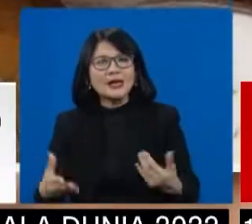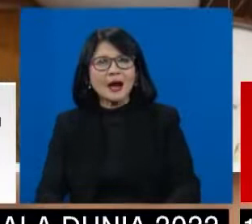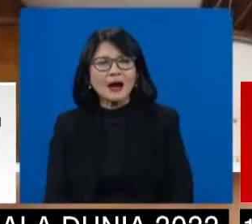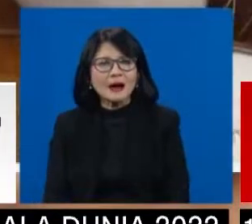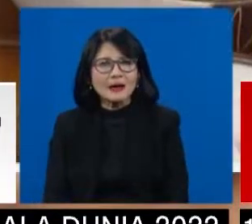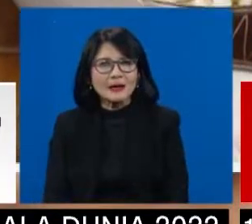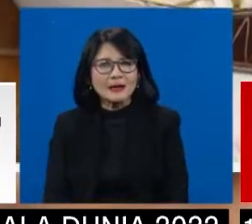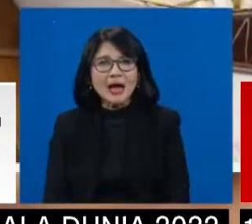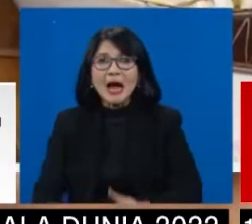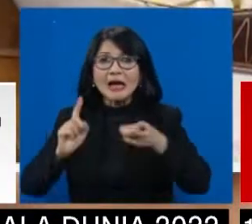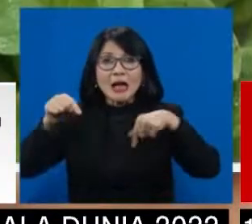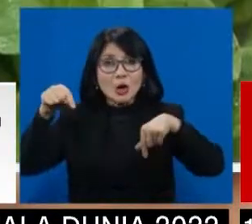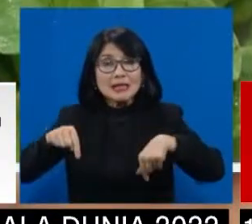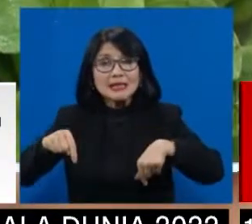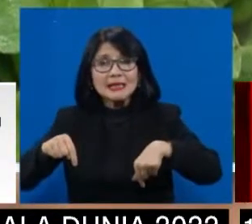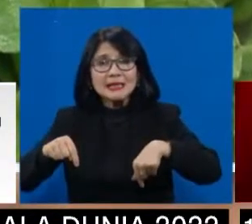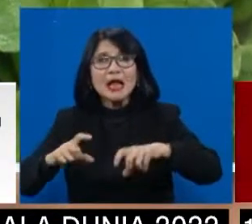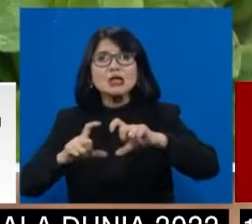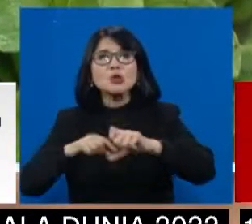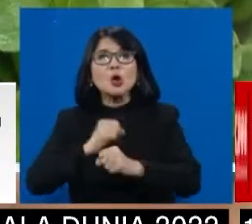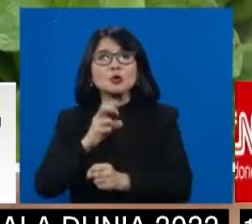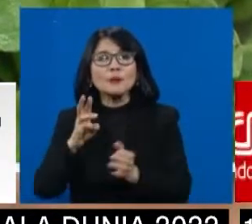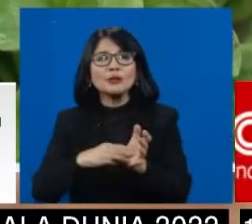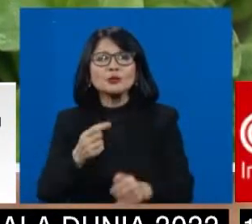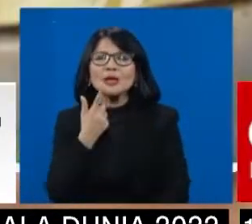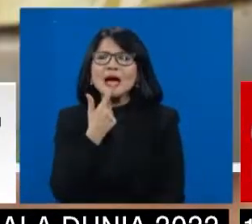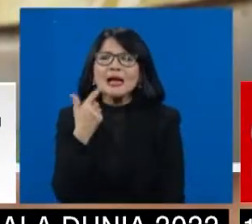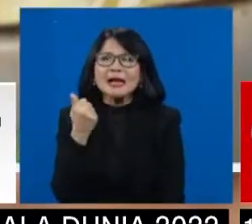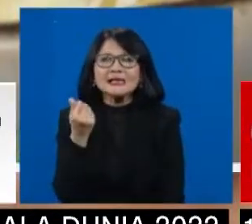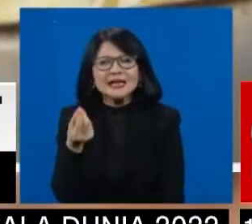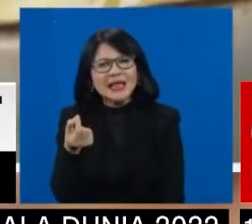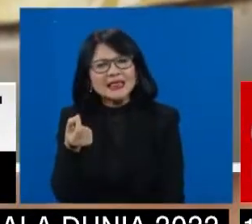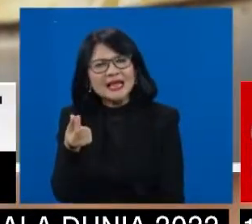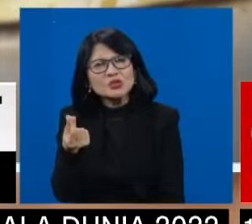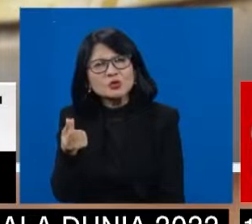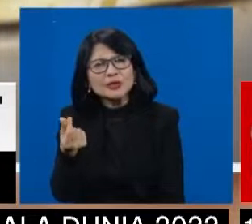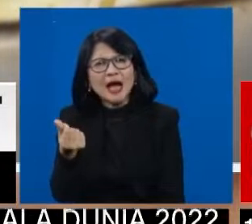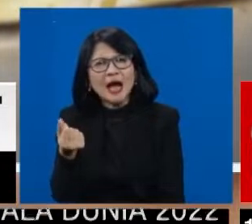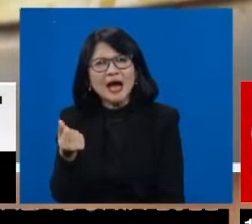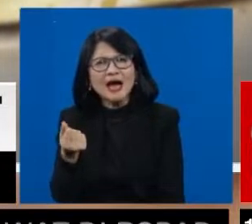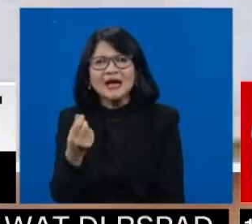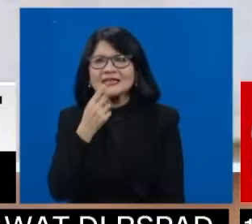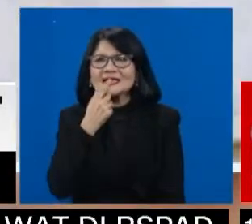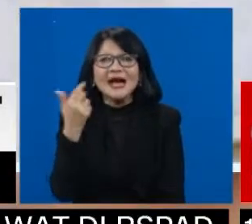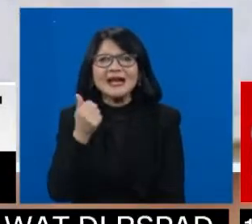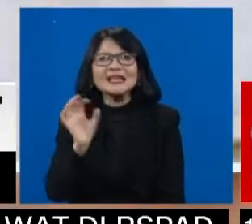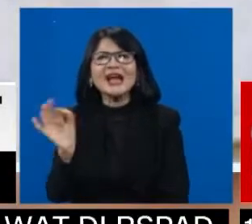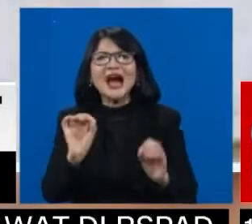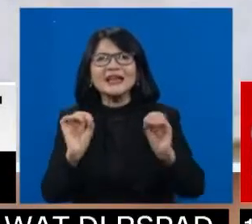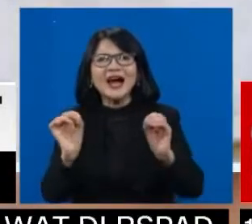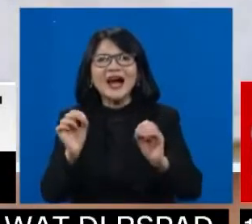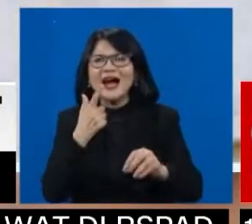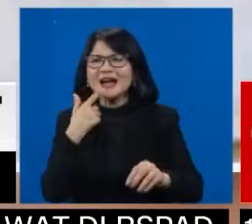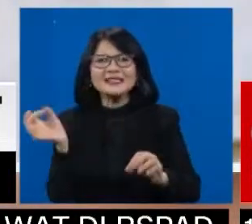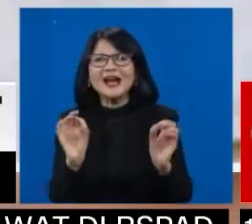Kalau ini kan sorghum ini rasa dan teksturnya kalau boleh dibilang nggak ada rasa, Mas ya. Nggak ada rasa